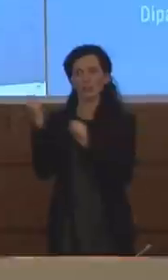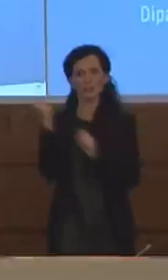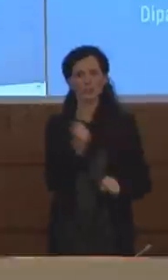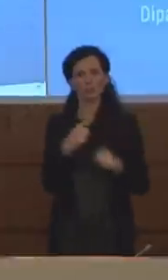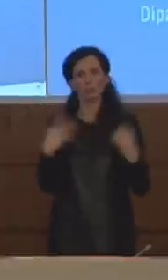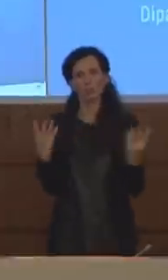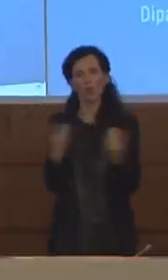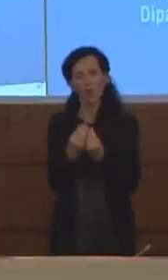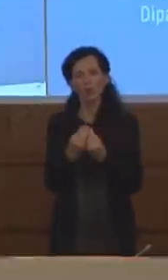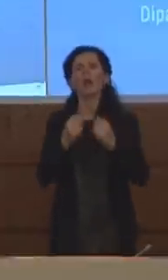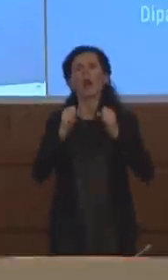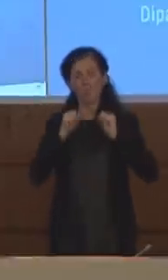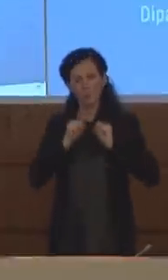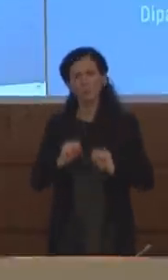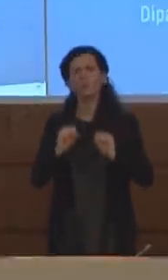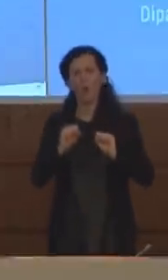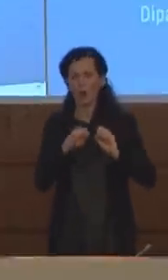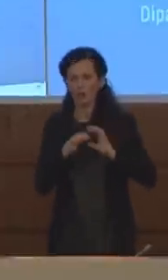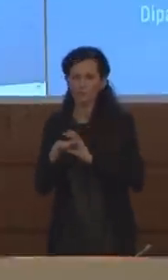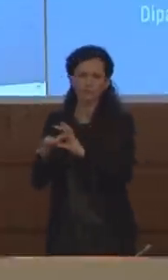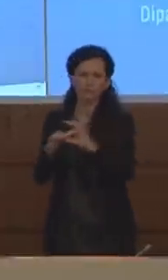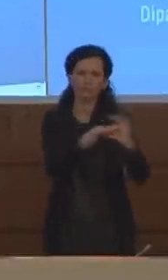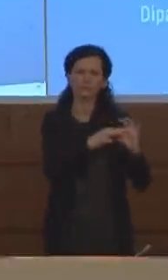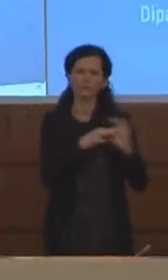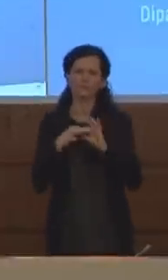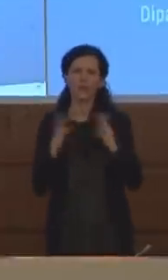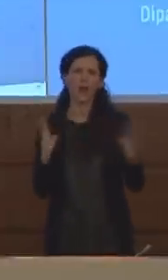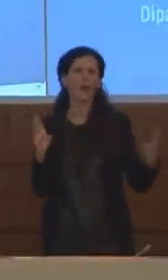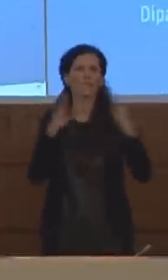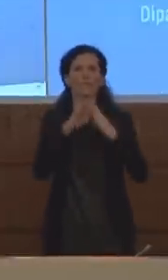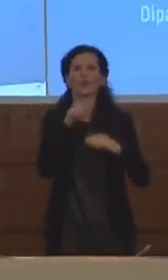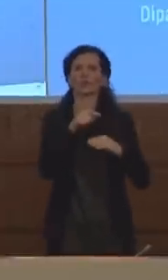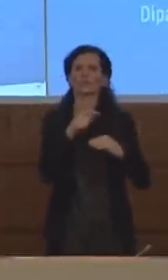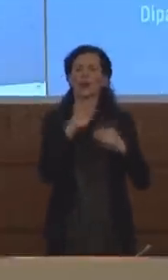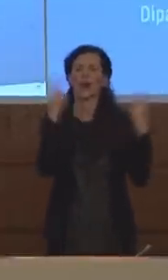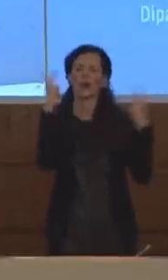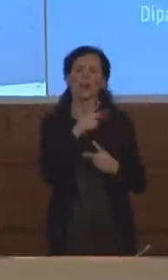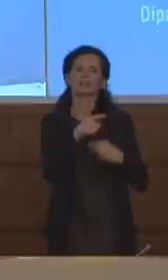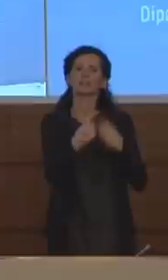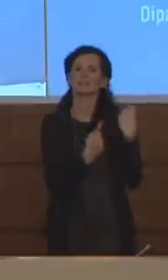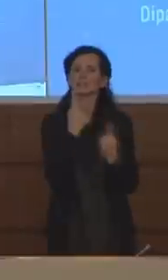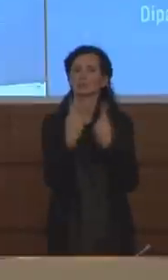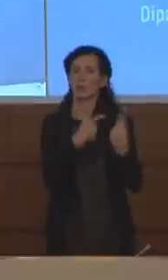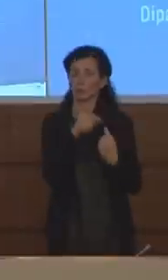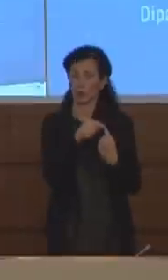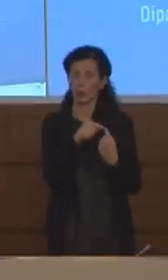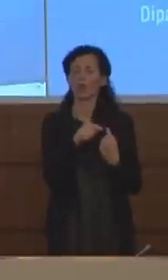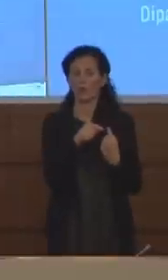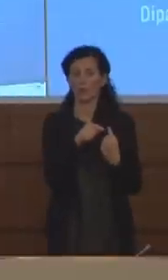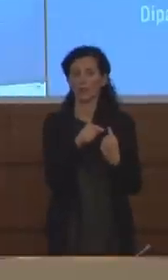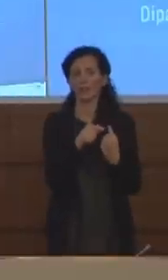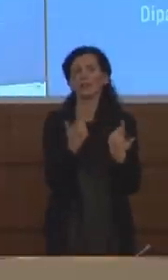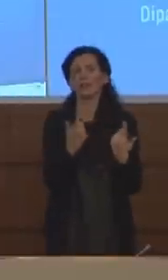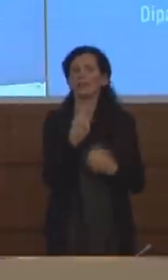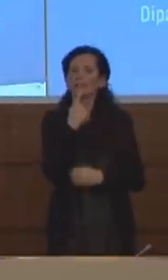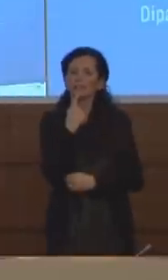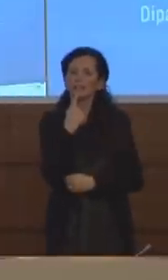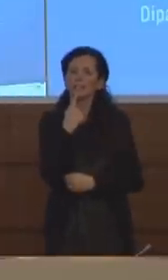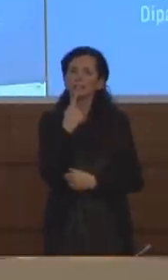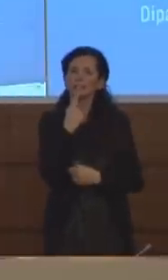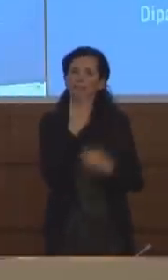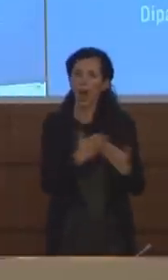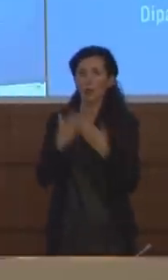affrontarli con leggere la realtà e anche di affrontare attraverso indicazioni che poi sostengano chi deve prendere delle decisioni